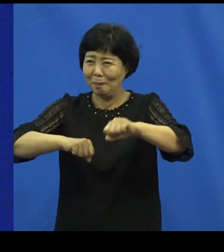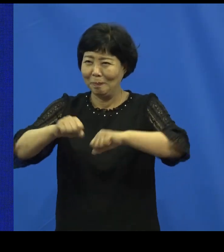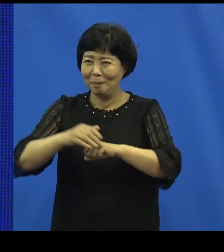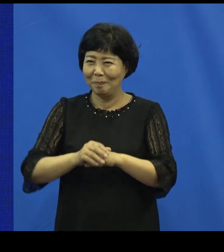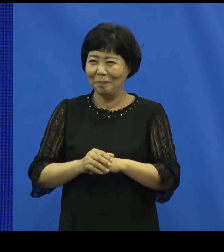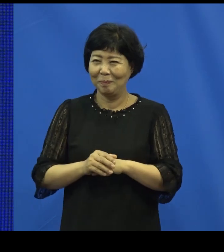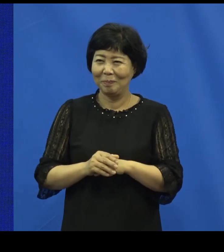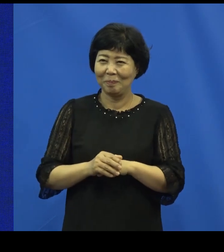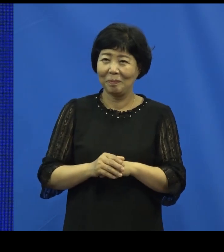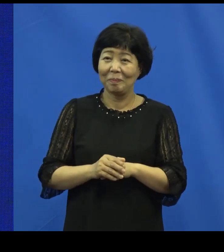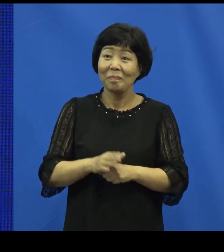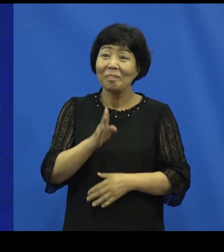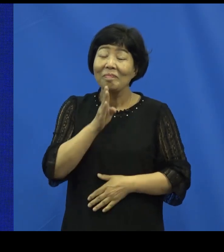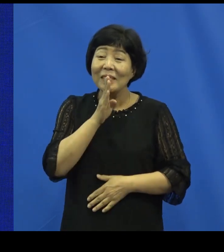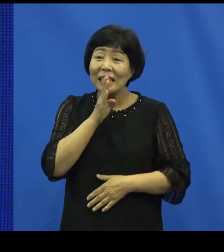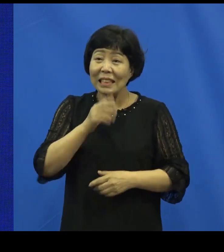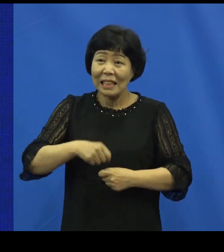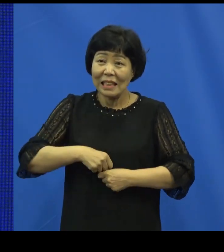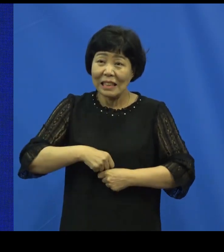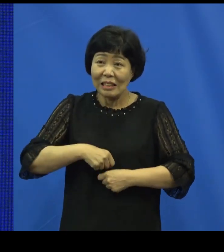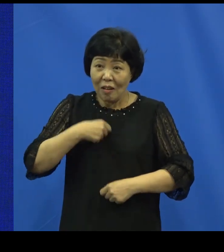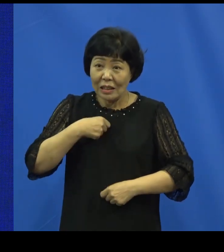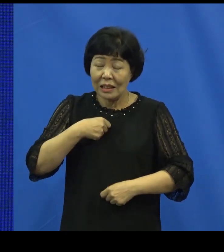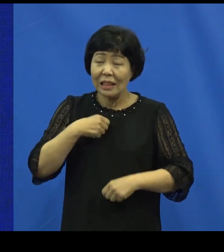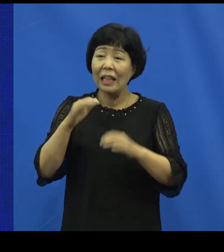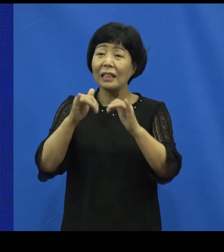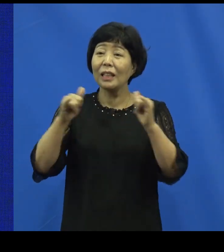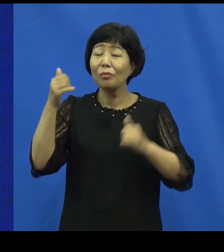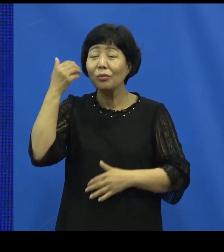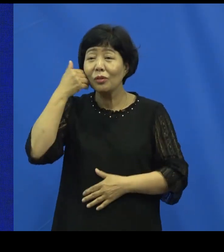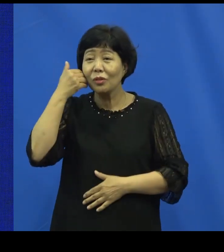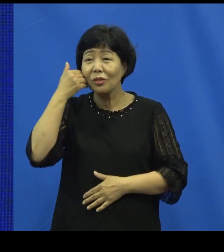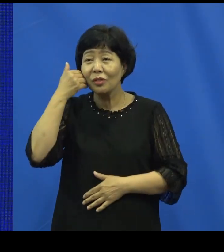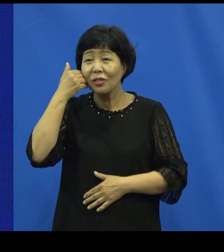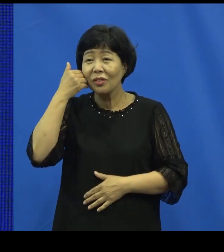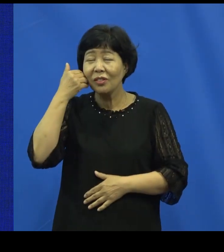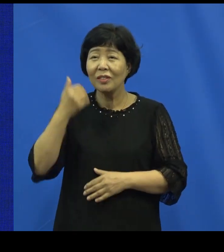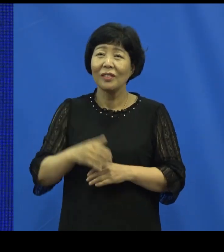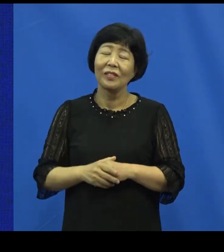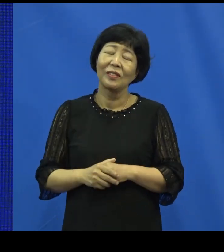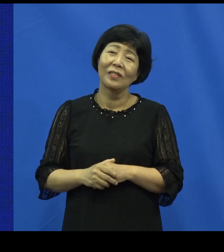정말 진실하고 정말 정직한가? 누구에게도 내가